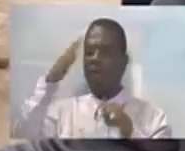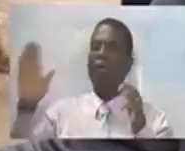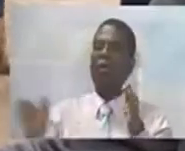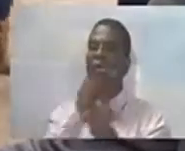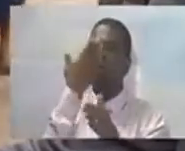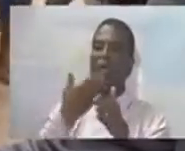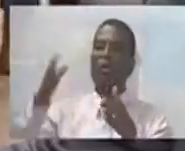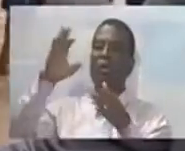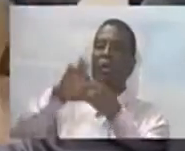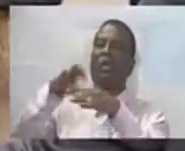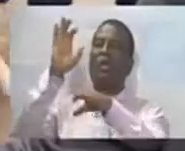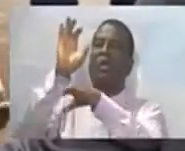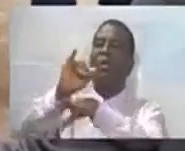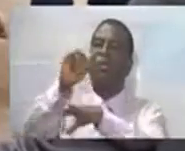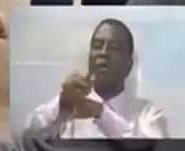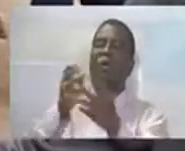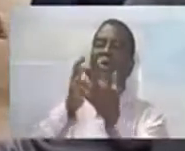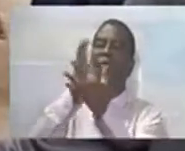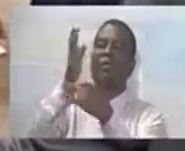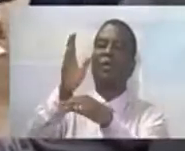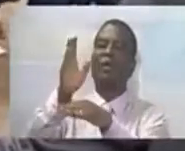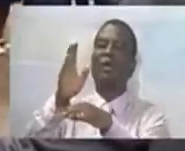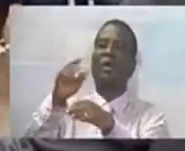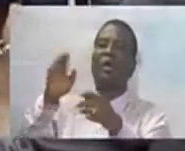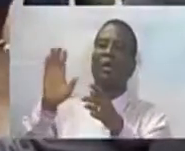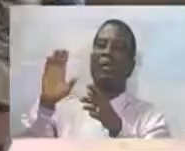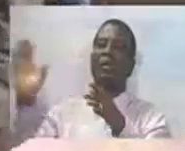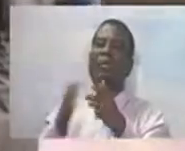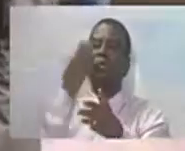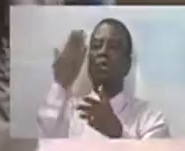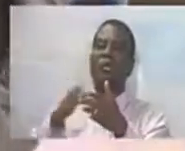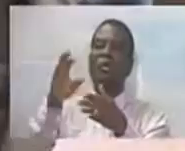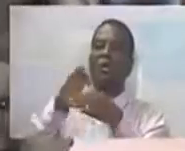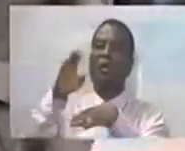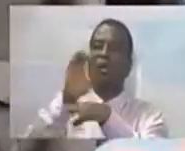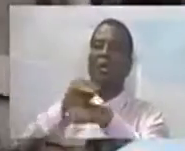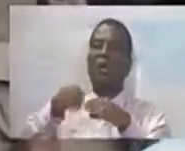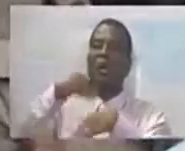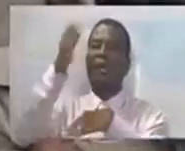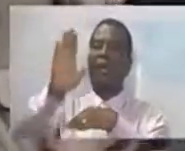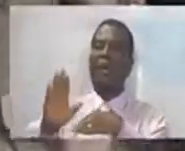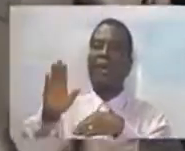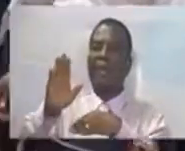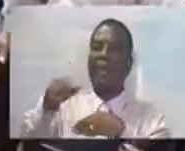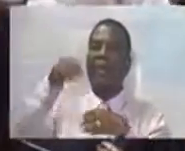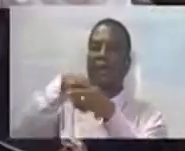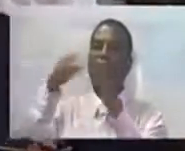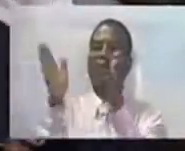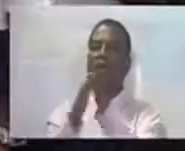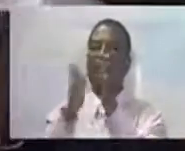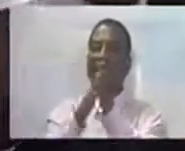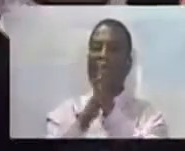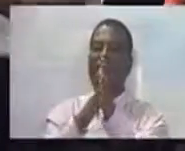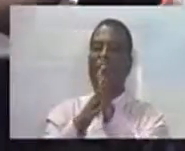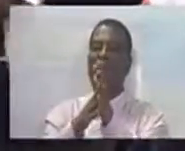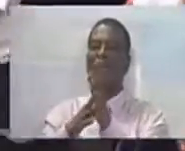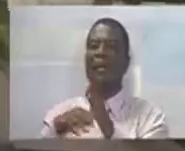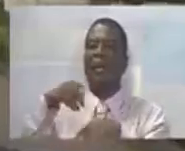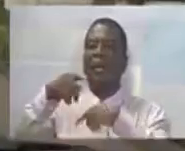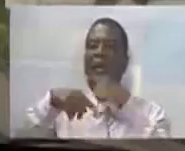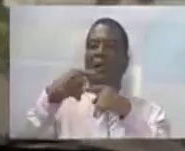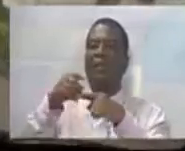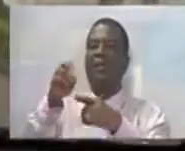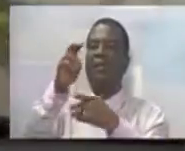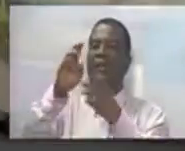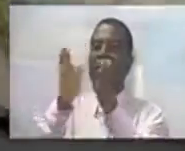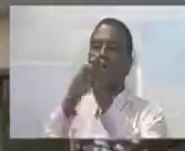bidjanaise. Parce qu'à travers la bidjanaise, l'homme peut être instruit. Après le salut aux couleurs dans cet établissement secondaire, direction l'école